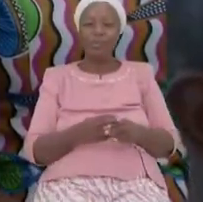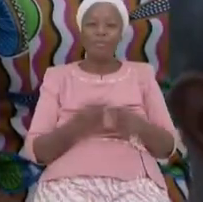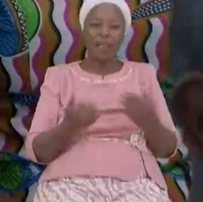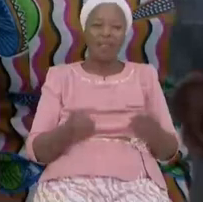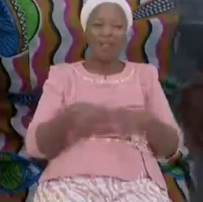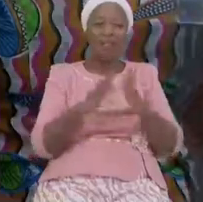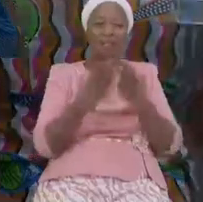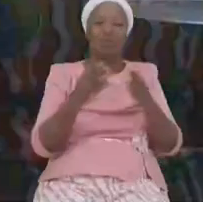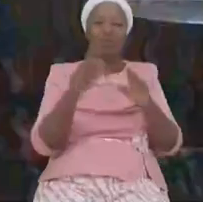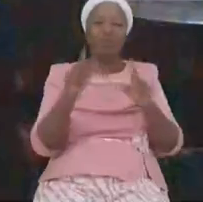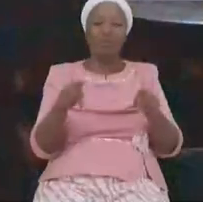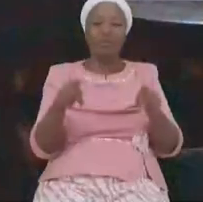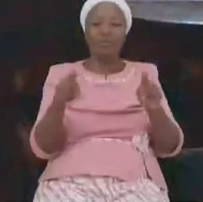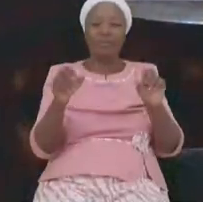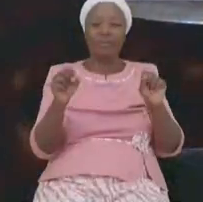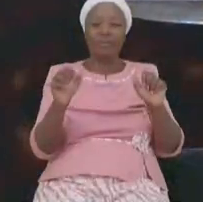Psaume 103,